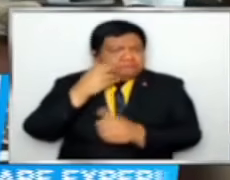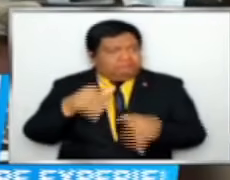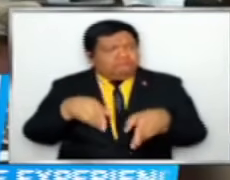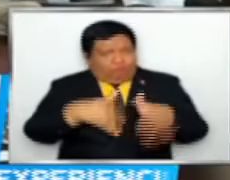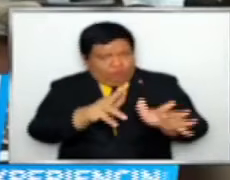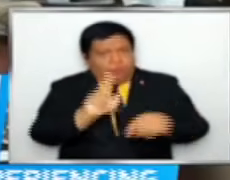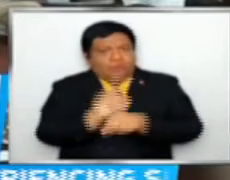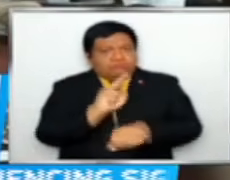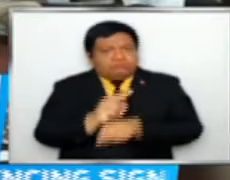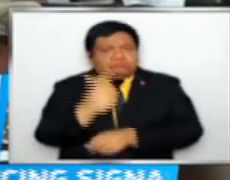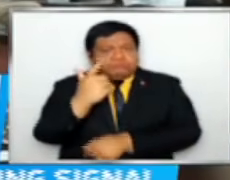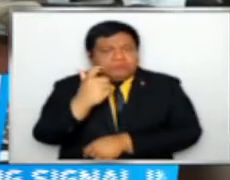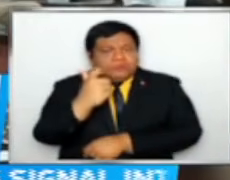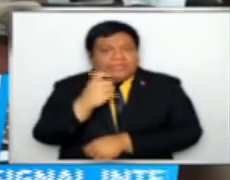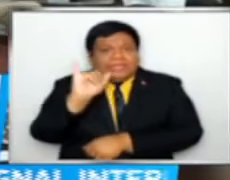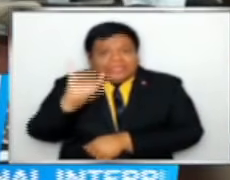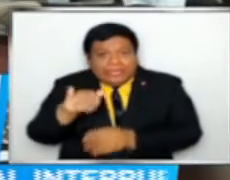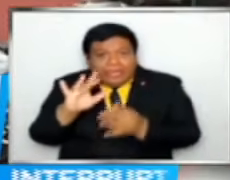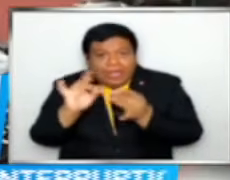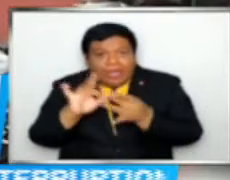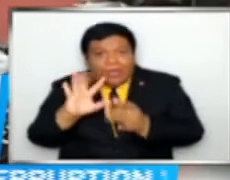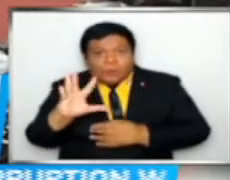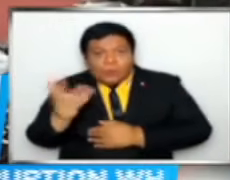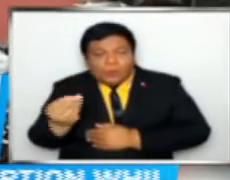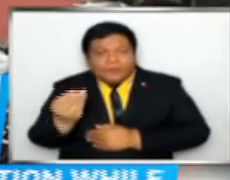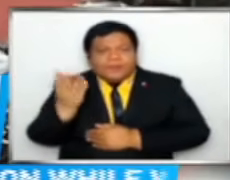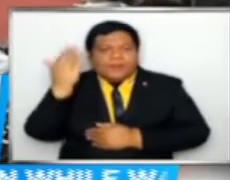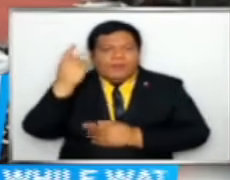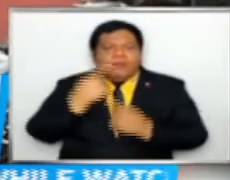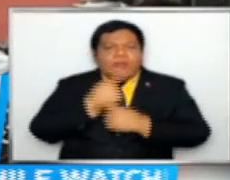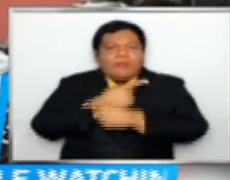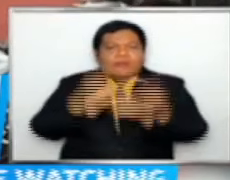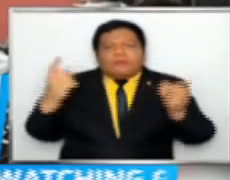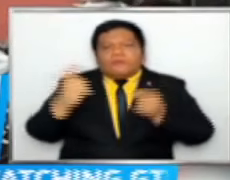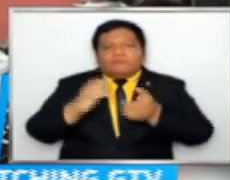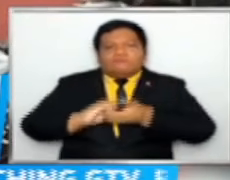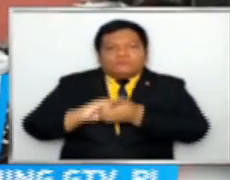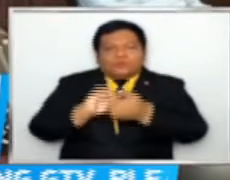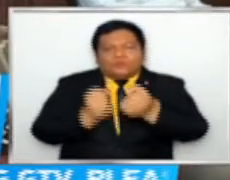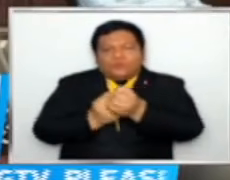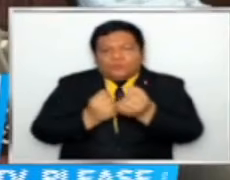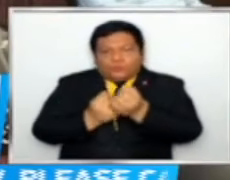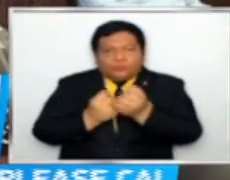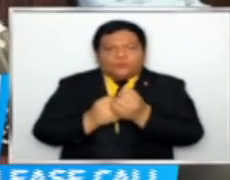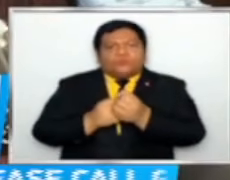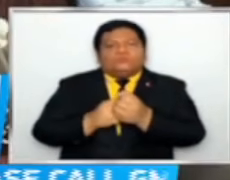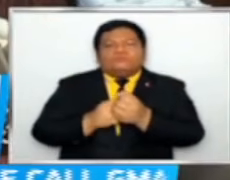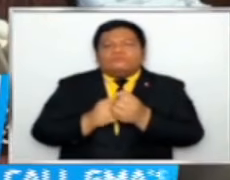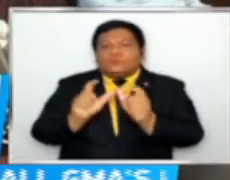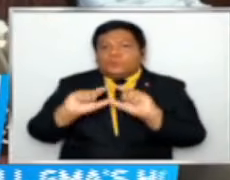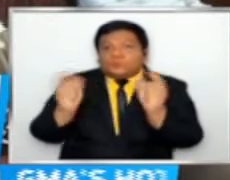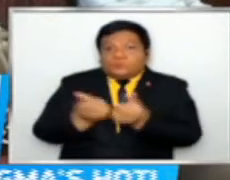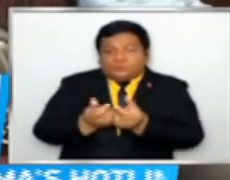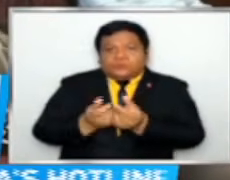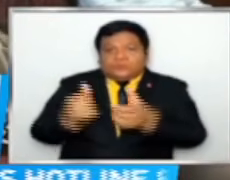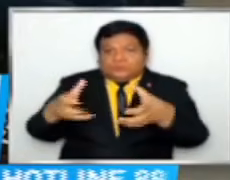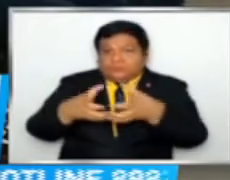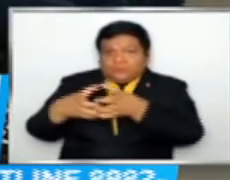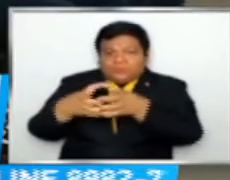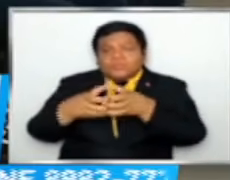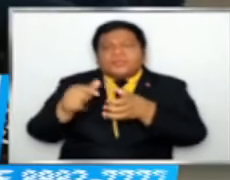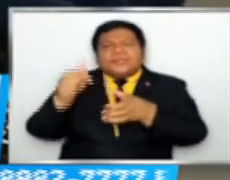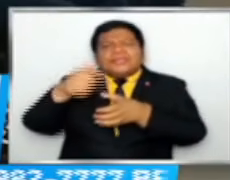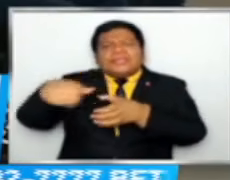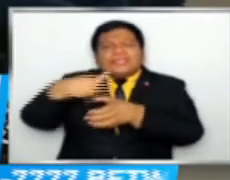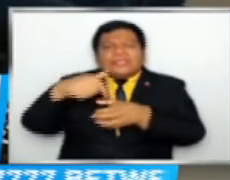sa paglulunsad ng Global Coalition of Lingkod Bayan Advocacy Support Groups and Force Multipliers, isang koalisyon ng civilian organizations